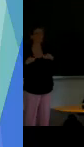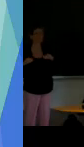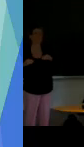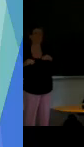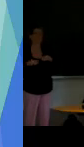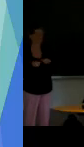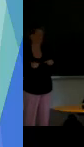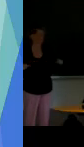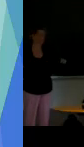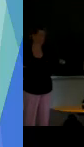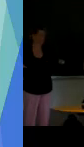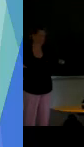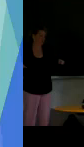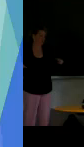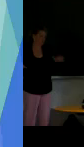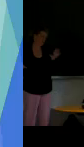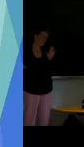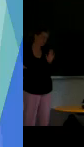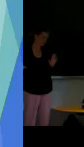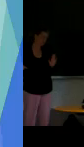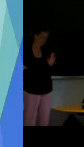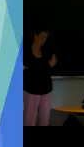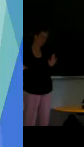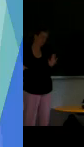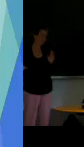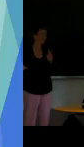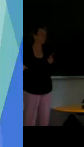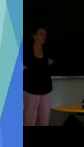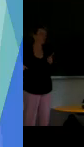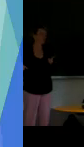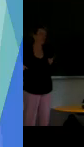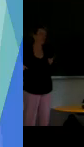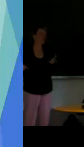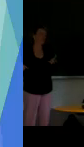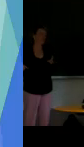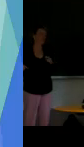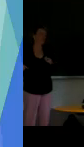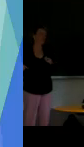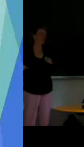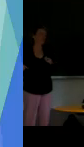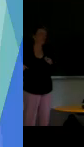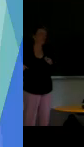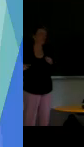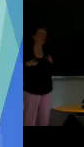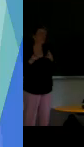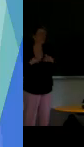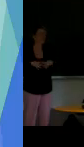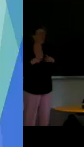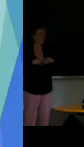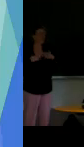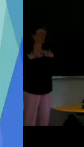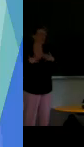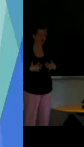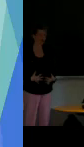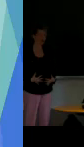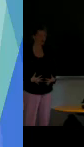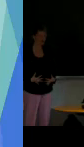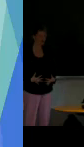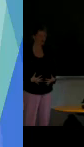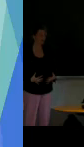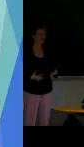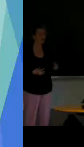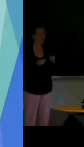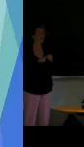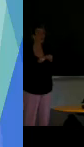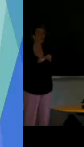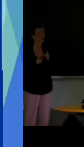di contesto, chiamiamole così, no? Cioè sapere come funziona un corpo umano, un corpo vivente e come interagisce.